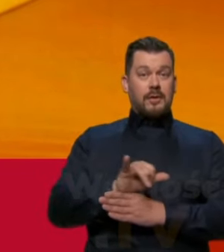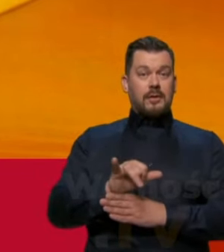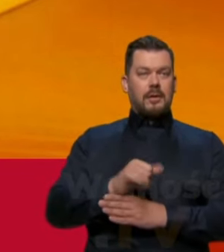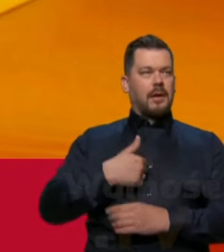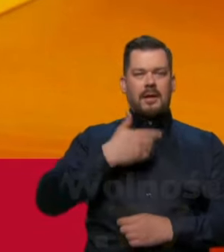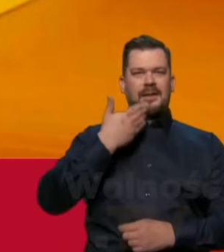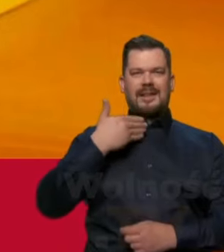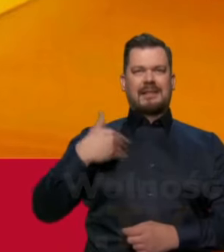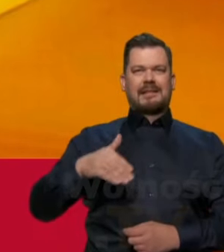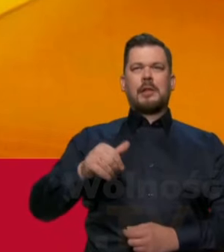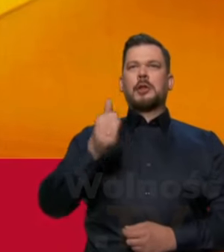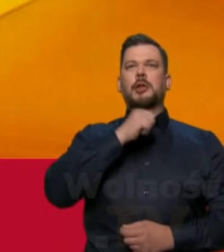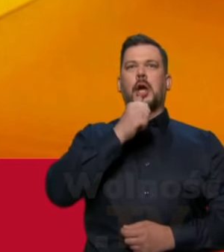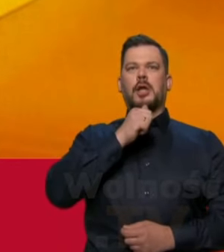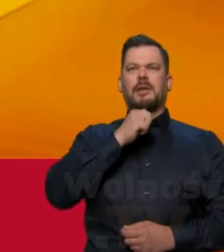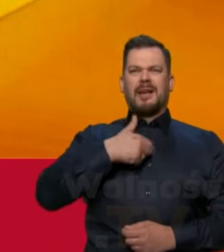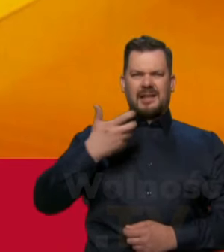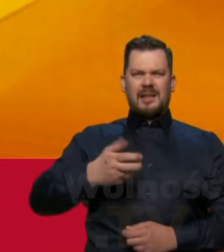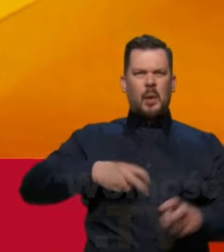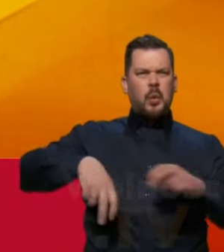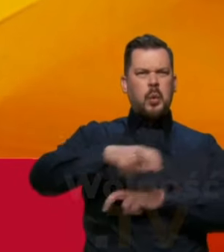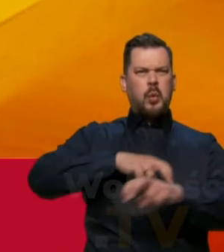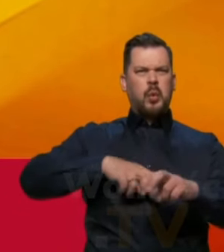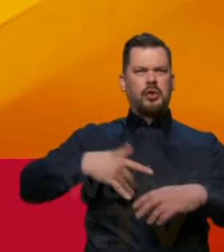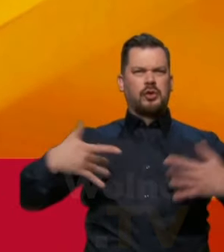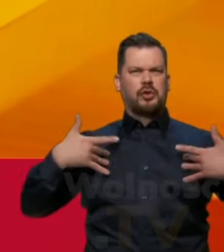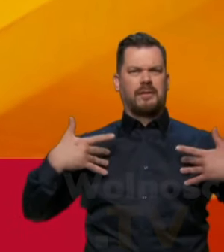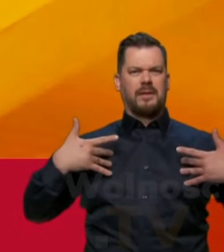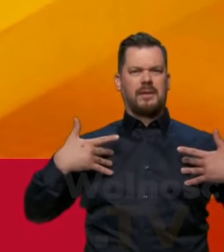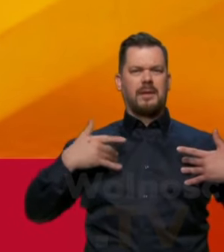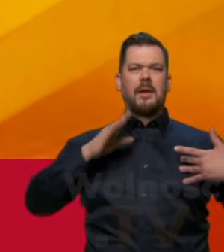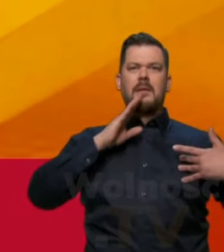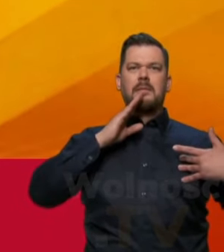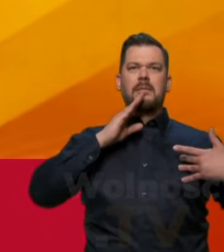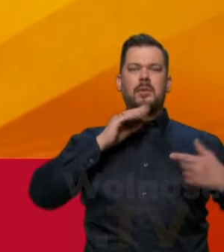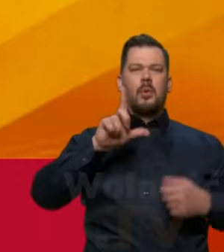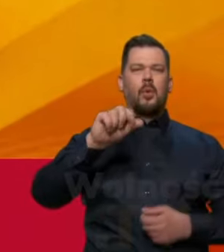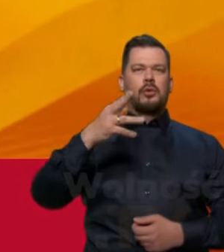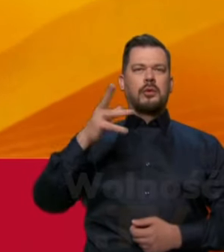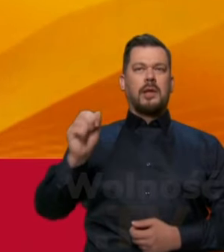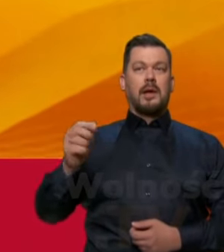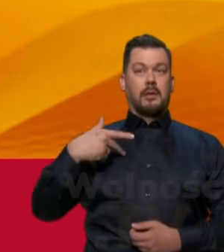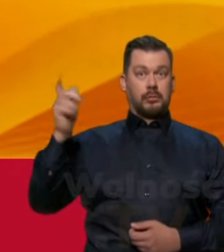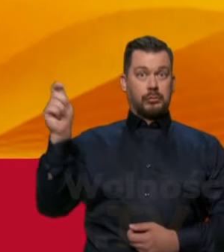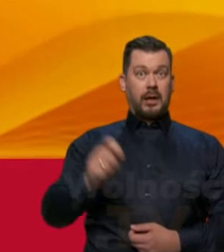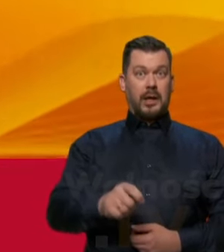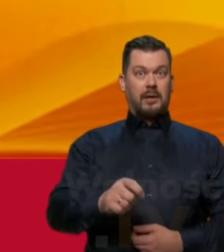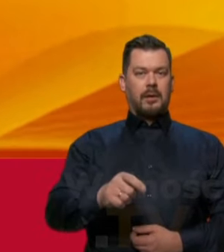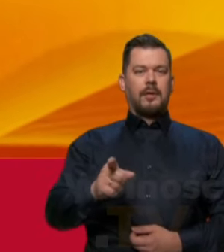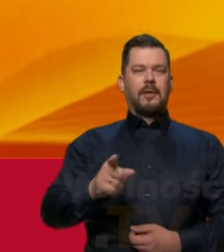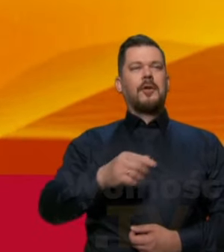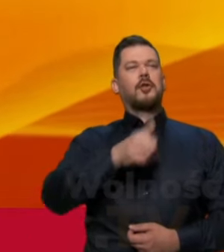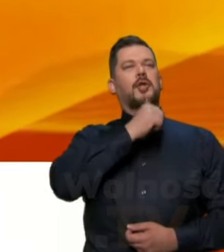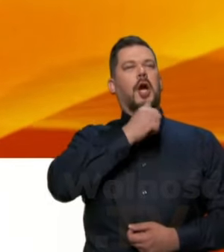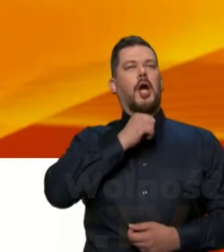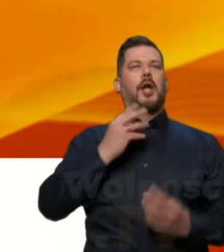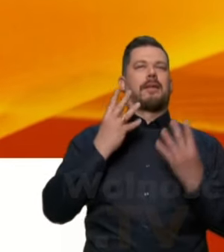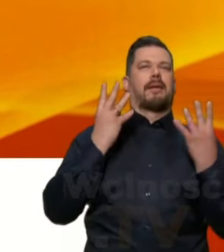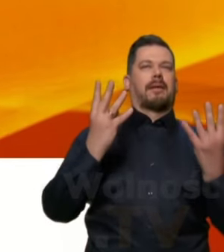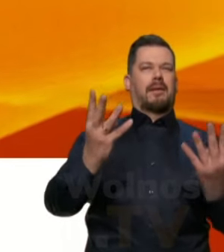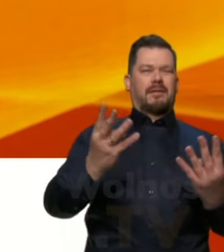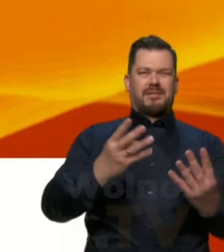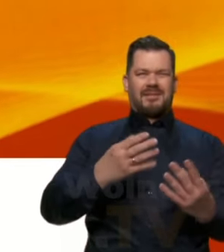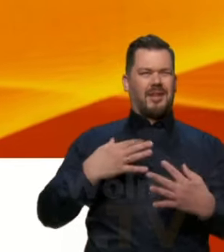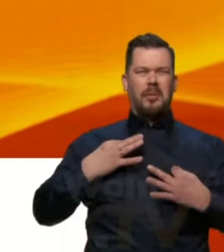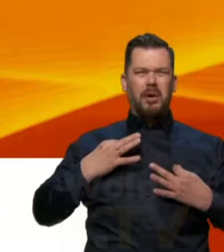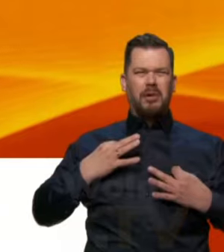zielonych placów, tylko chce mieć ruch, dynamikę. Tak samo jak chłopak z Kałuszyna przyjeżdża do Warszawy, to nie po to, żeby mieć zielone tereny, bo zielone tereny to ma w